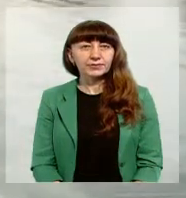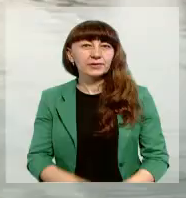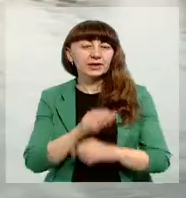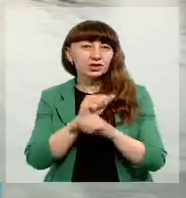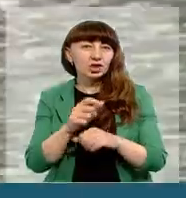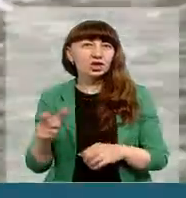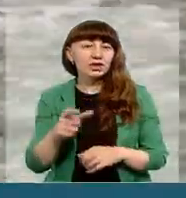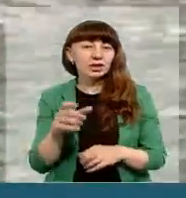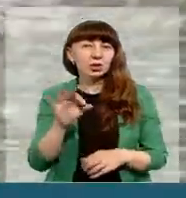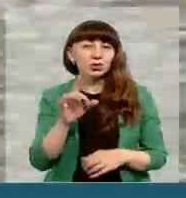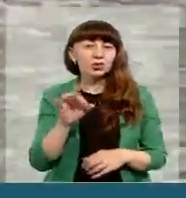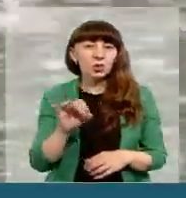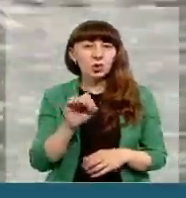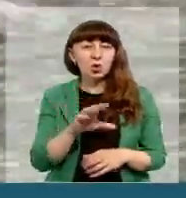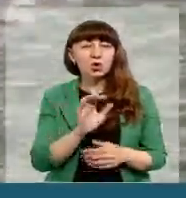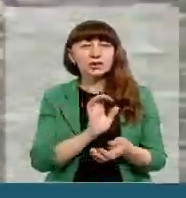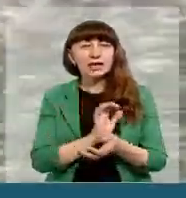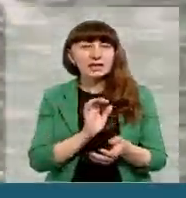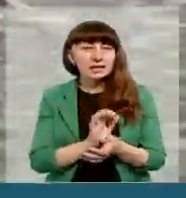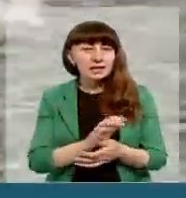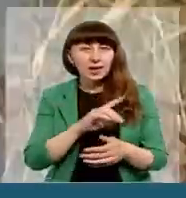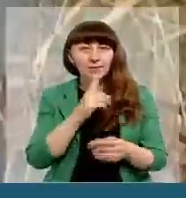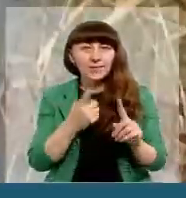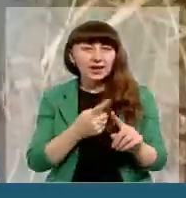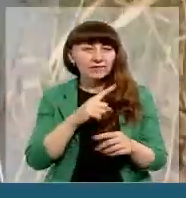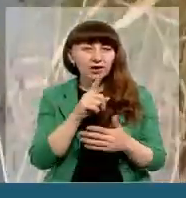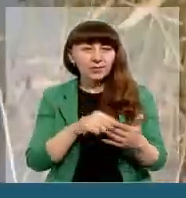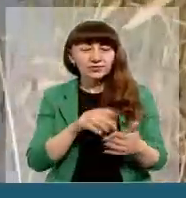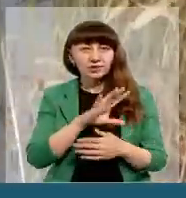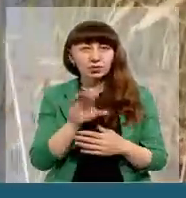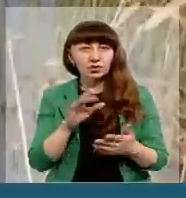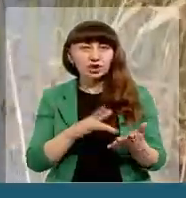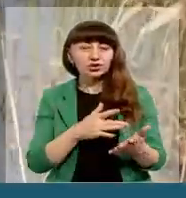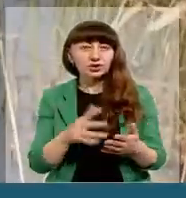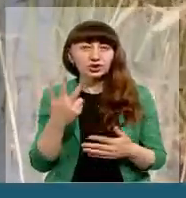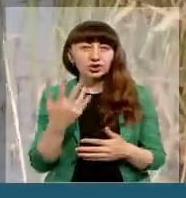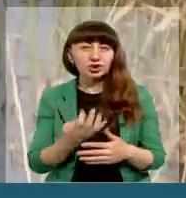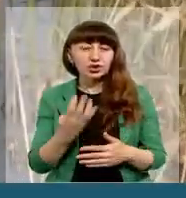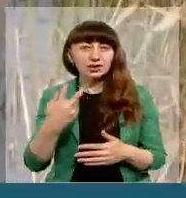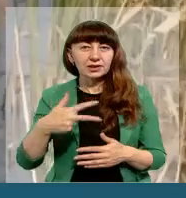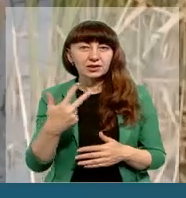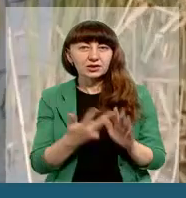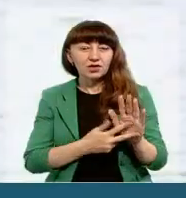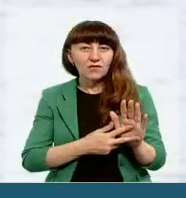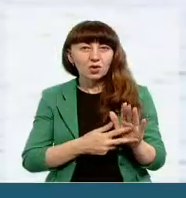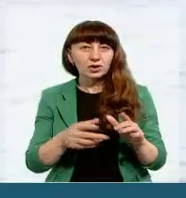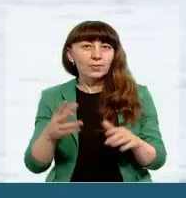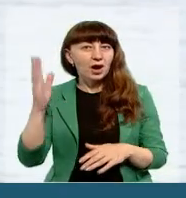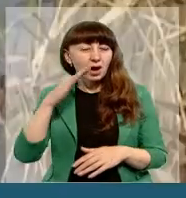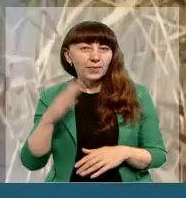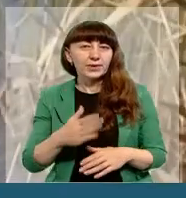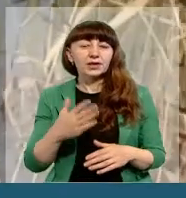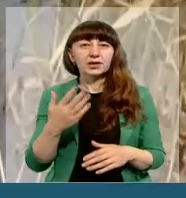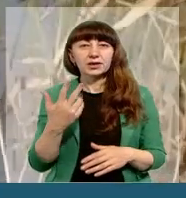Защита рек и озер от загрязнения – первостепенный вопрос. Всего в регионе насчитывается 438 водных объектов и 98